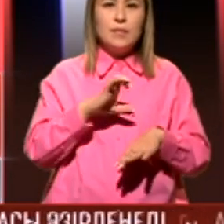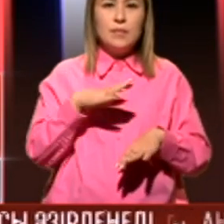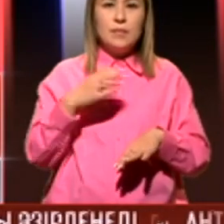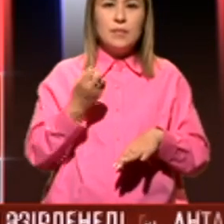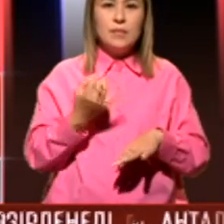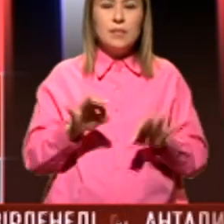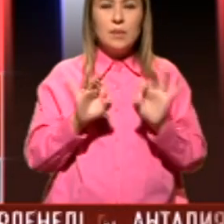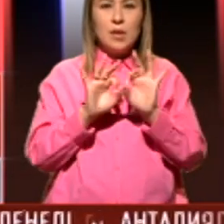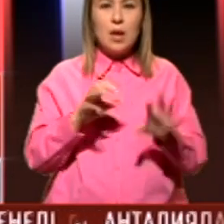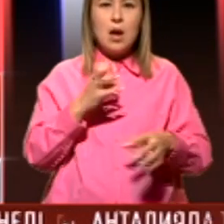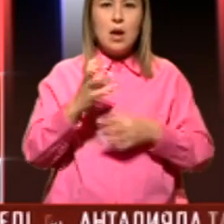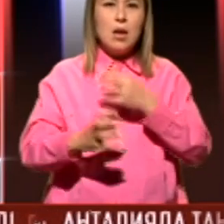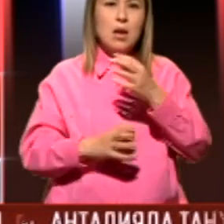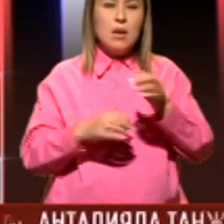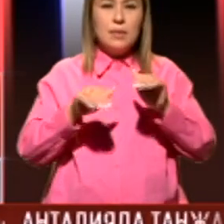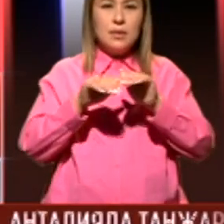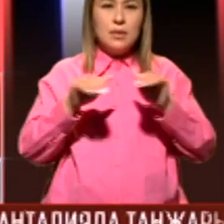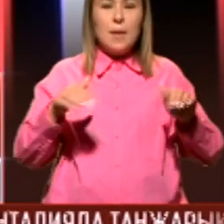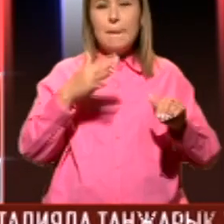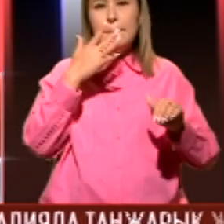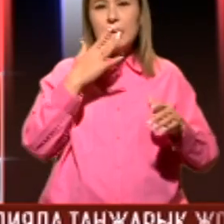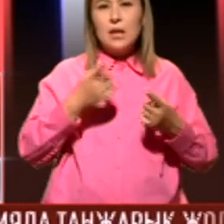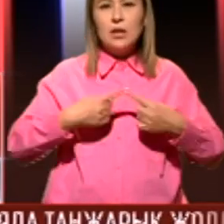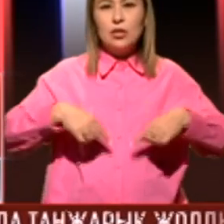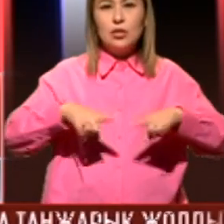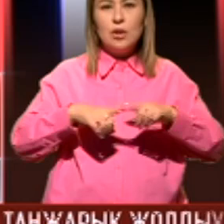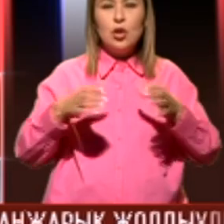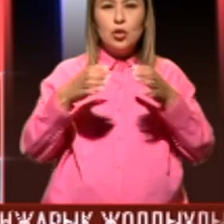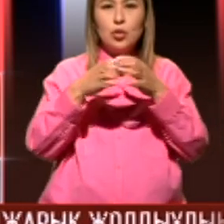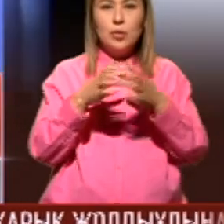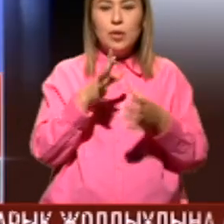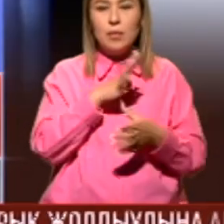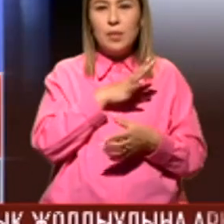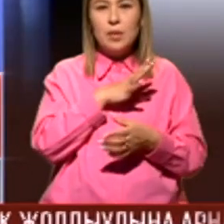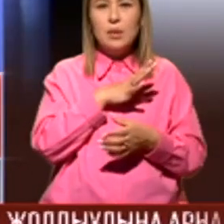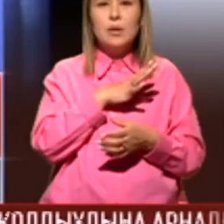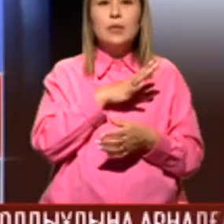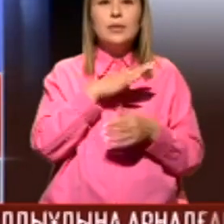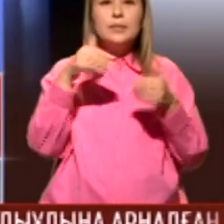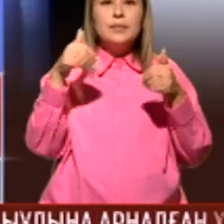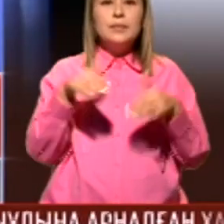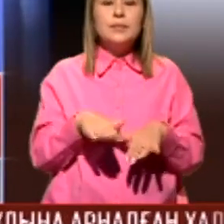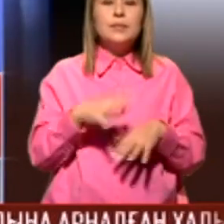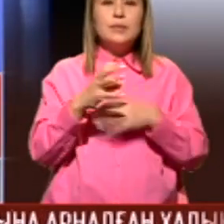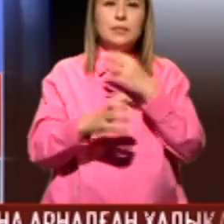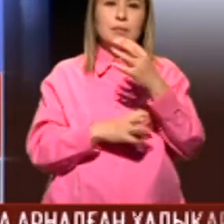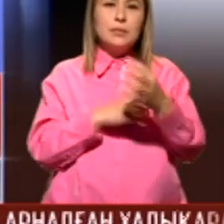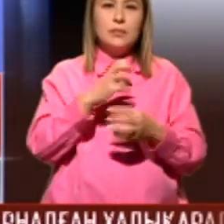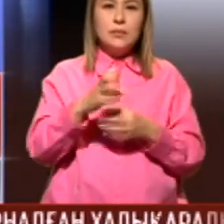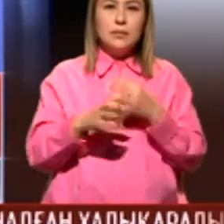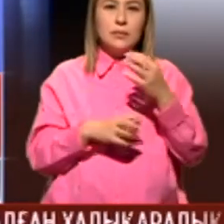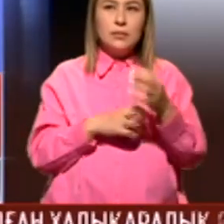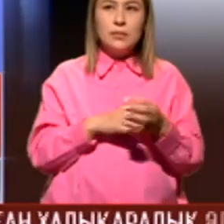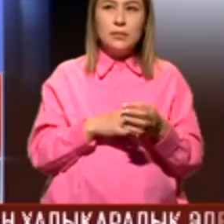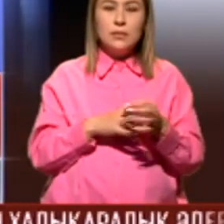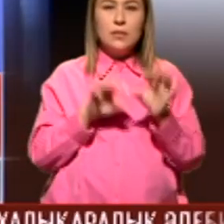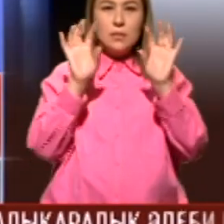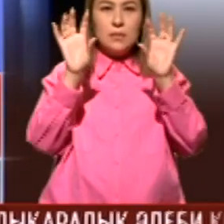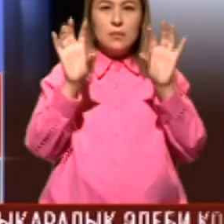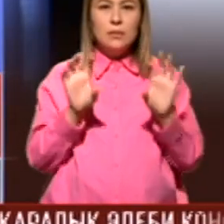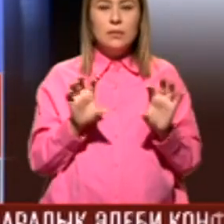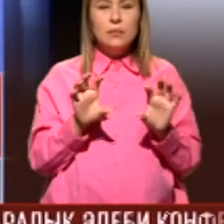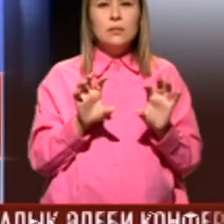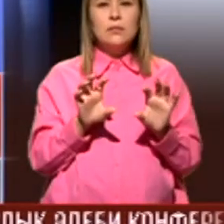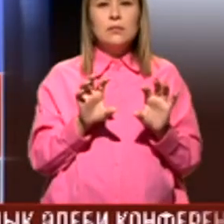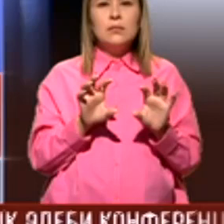айтып отыр ғой. Әлемдік дәрежеде Біріккен Ұлттар ұйымы дәрежесінде қабылданған халықаралық шешімдер, халықаралық заңнама деп